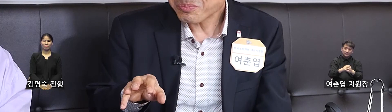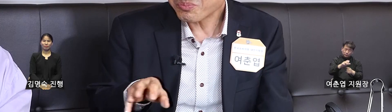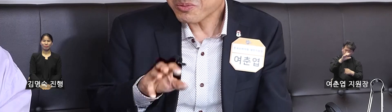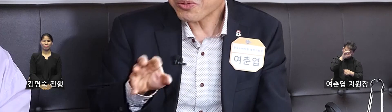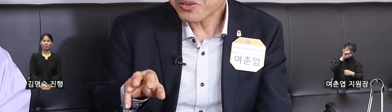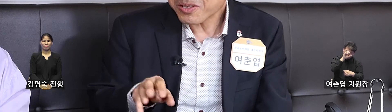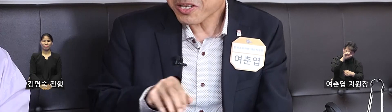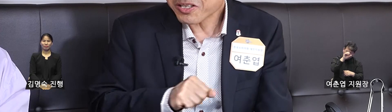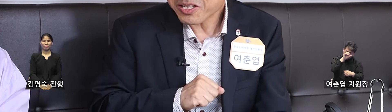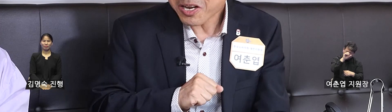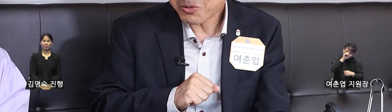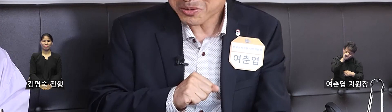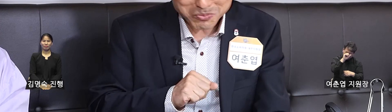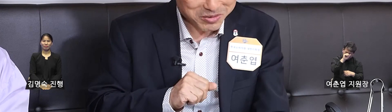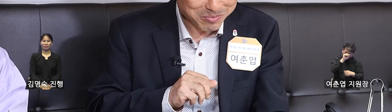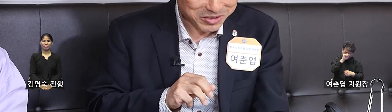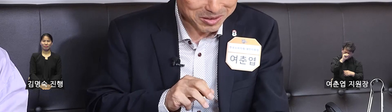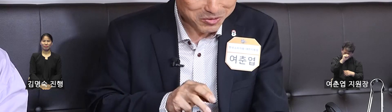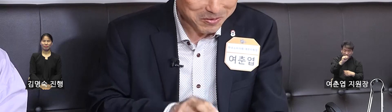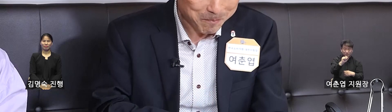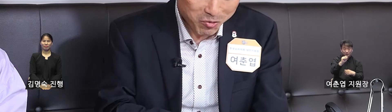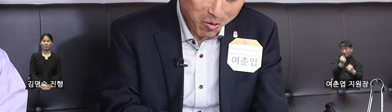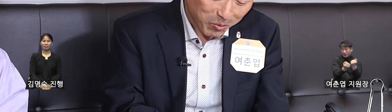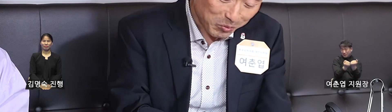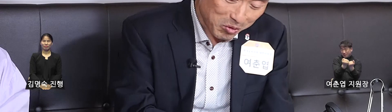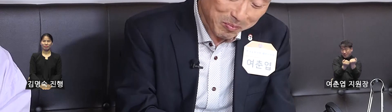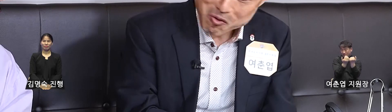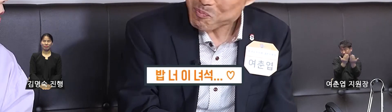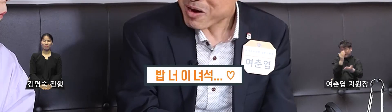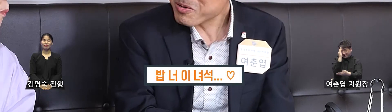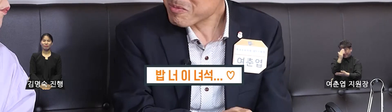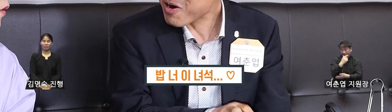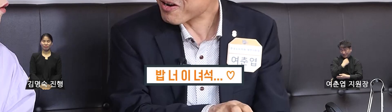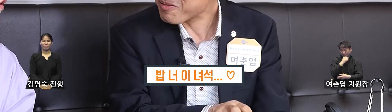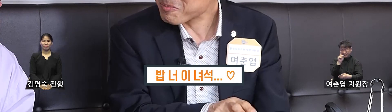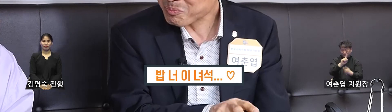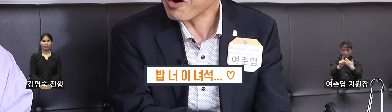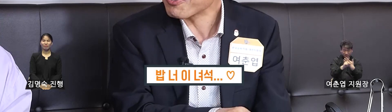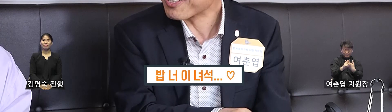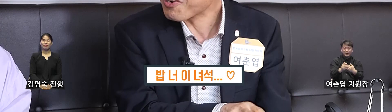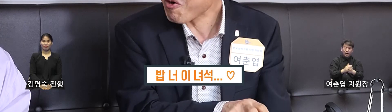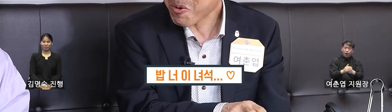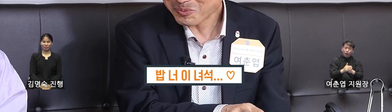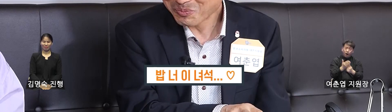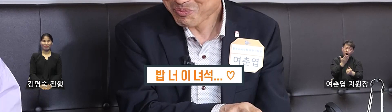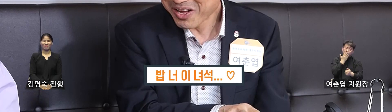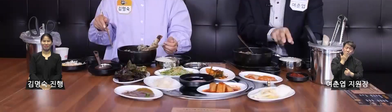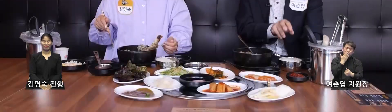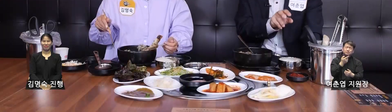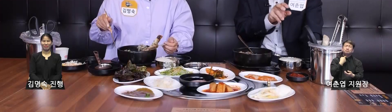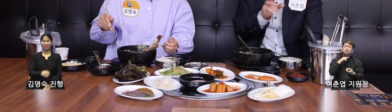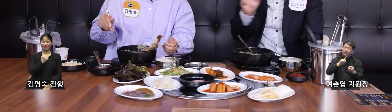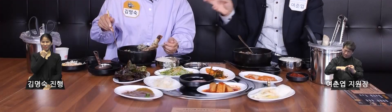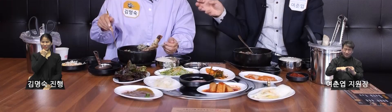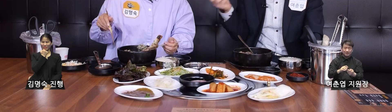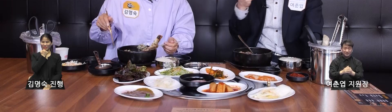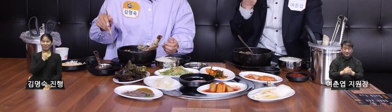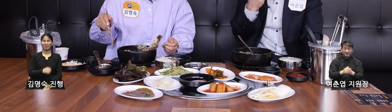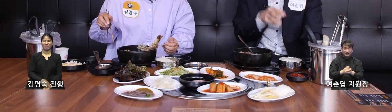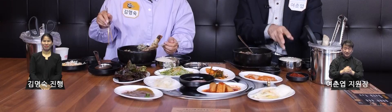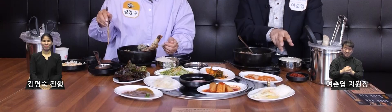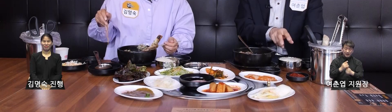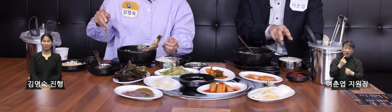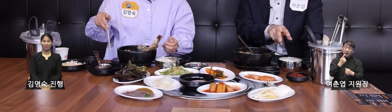좋았던 부분을 얘기하고 싶은 게 뭐냐면 오늘 그 밥이 마음에 들어요. 이